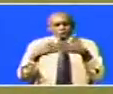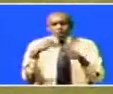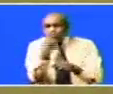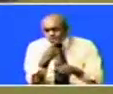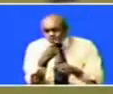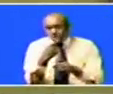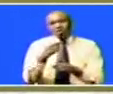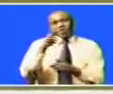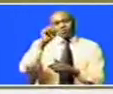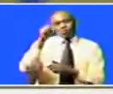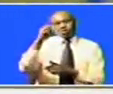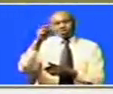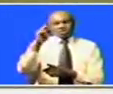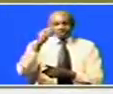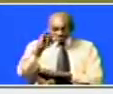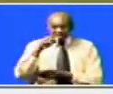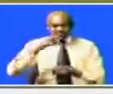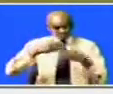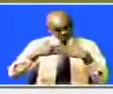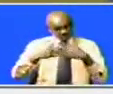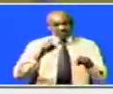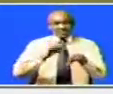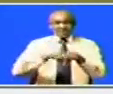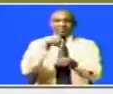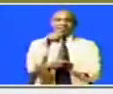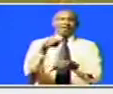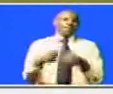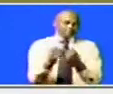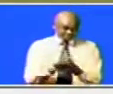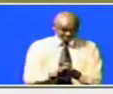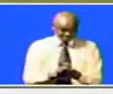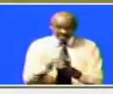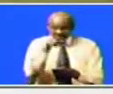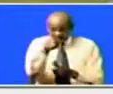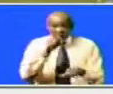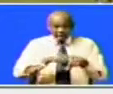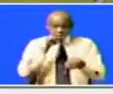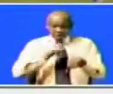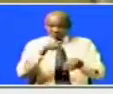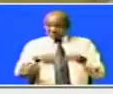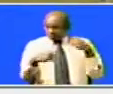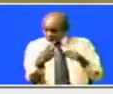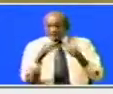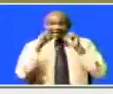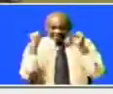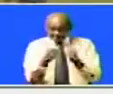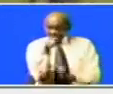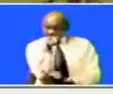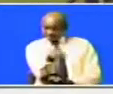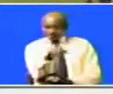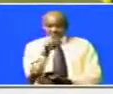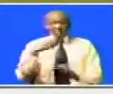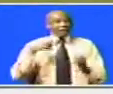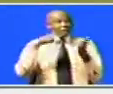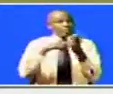Mushiri baada ya kuingizwa katika kipindi cha pili cha mchezo huo. Ushindi huo sasa unamaanisha kuwa klabu ya Tusker wana